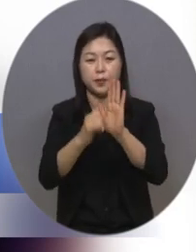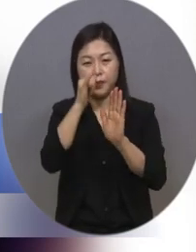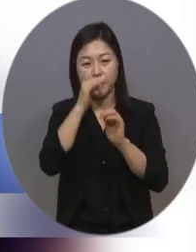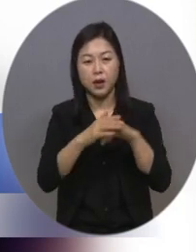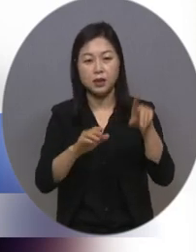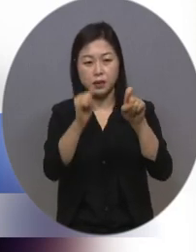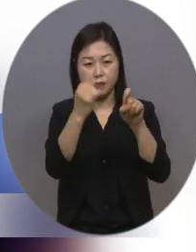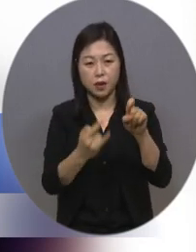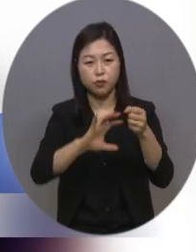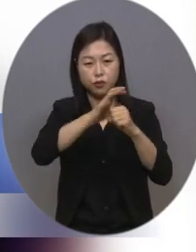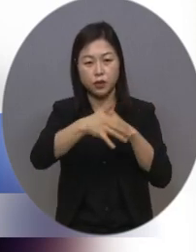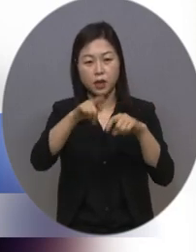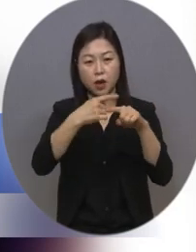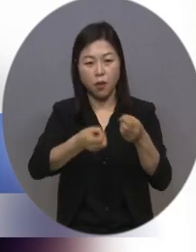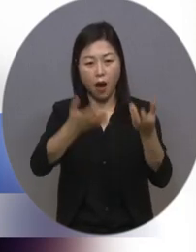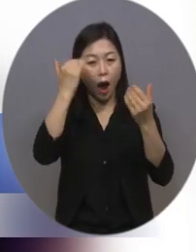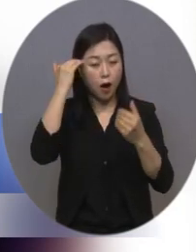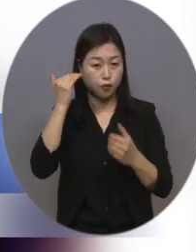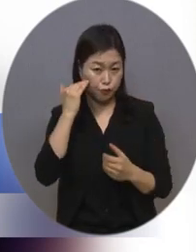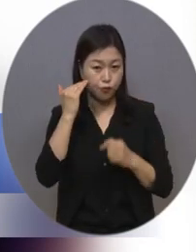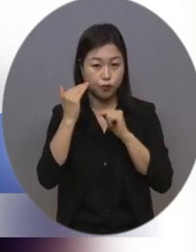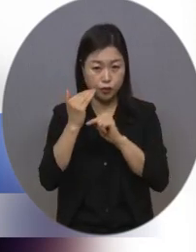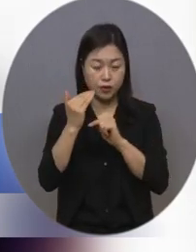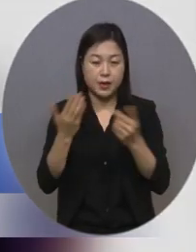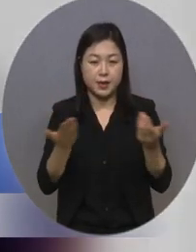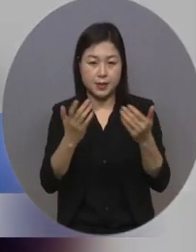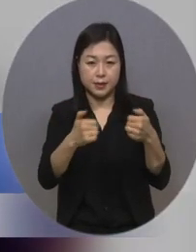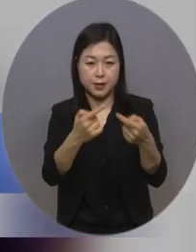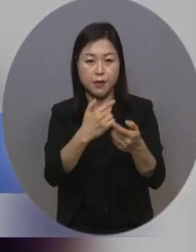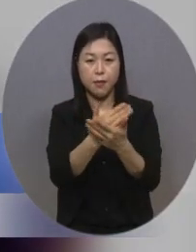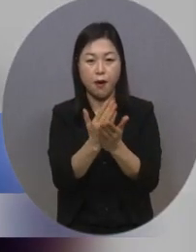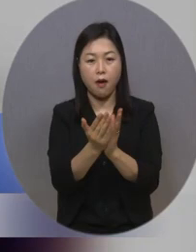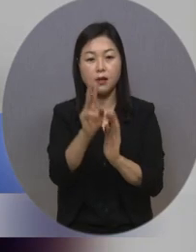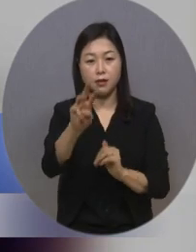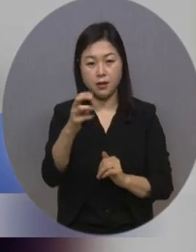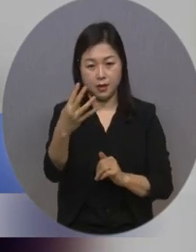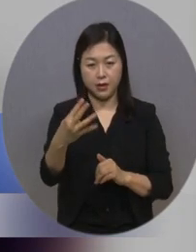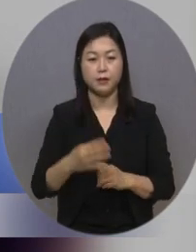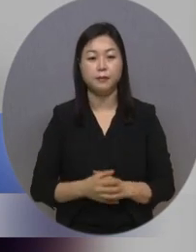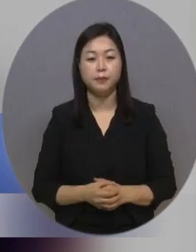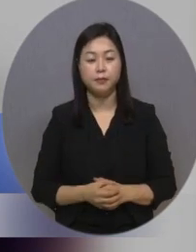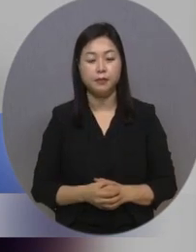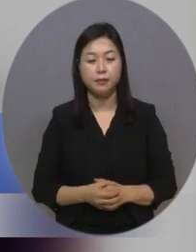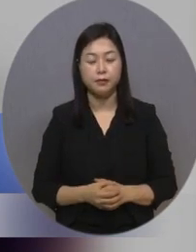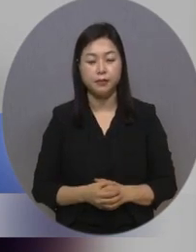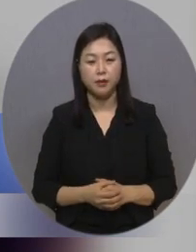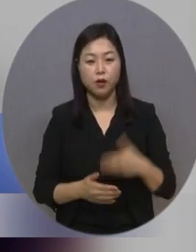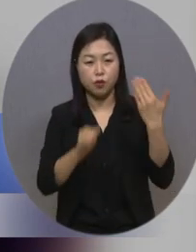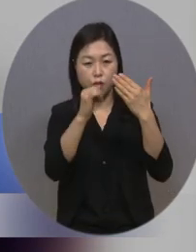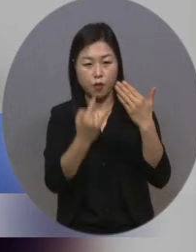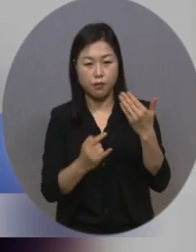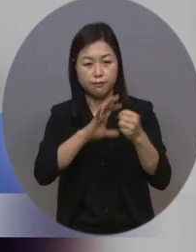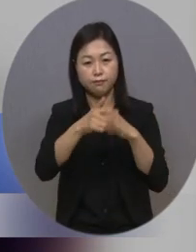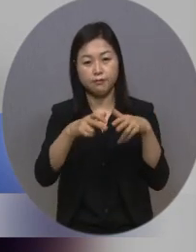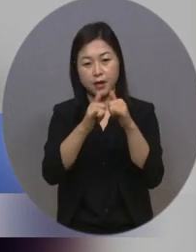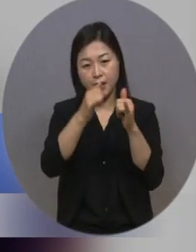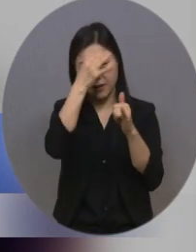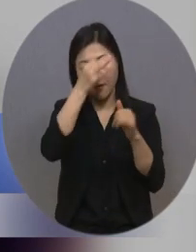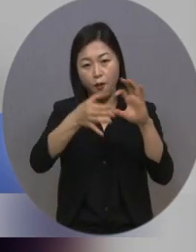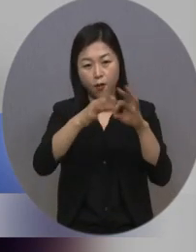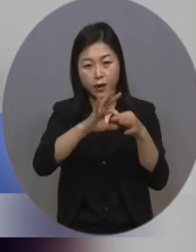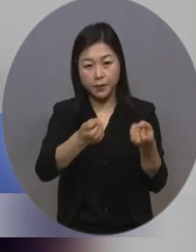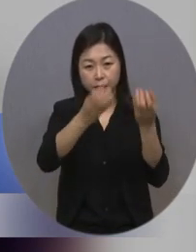제10회 국제대회에 대한민국은 총 34개 직종에 참가할 예정인데요. 지난 9회